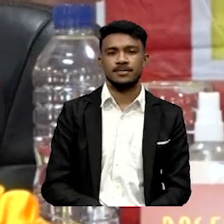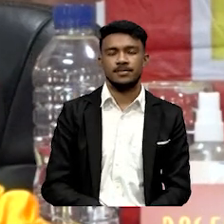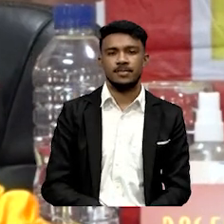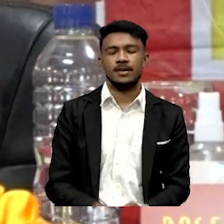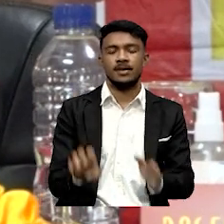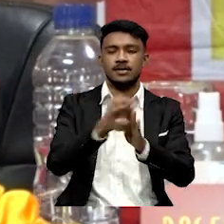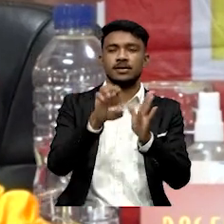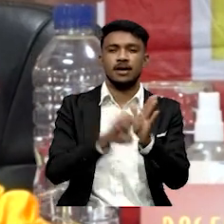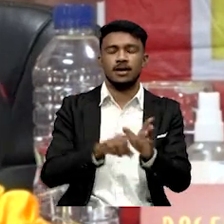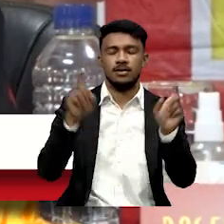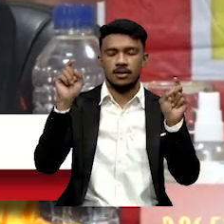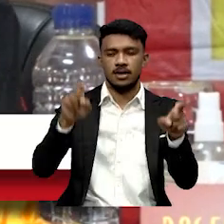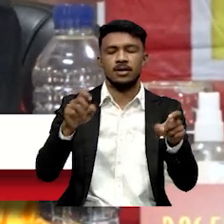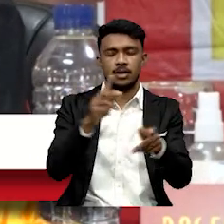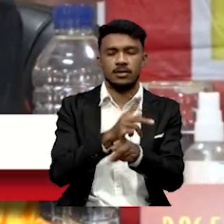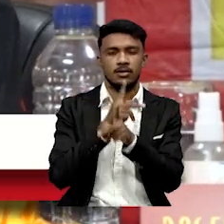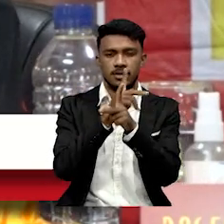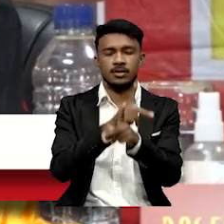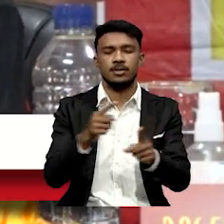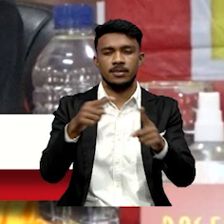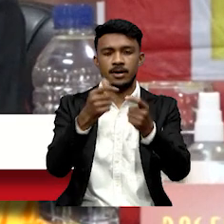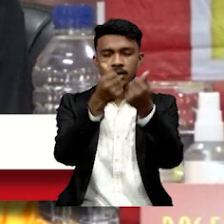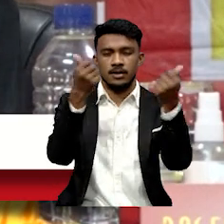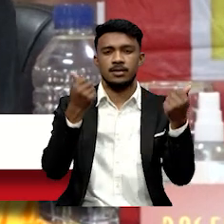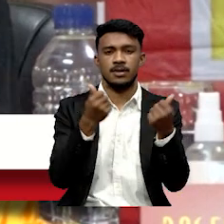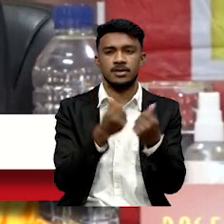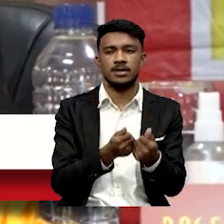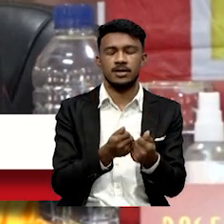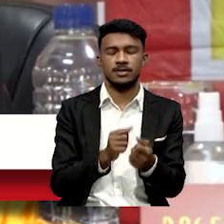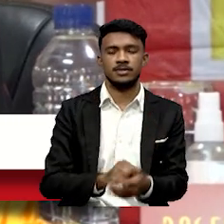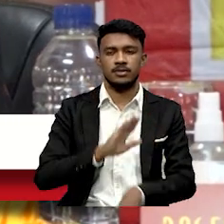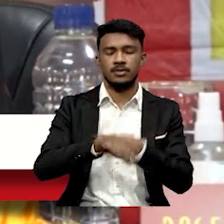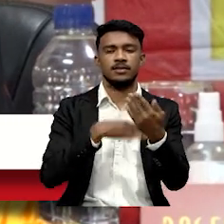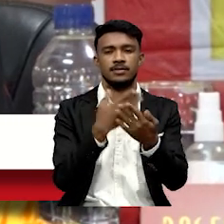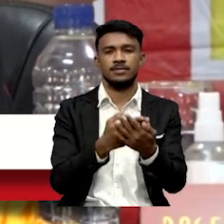Estado tem que dar sede para artes parciais, artes rituais.